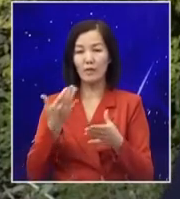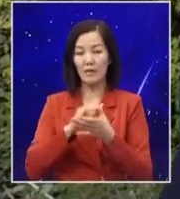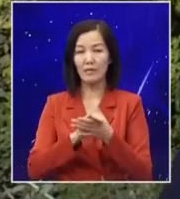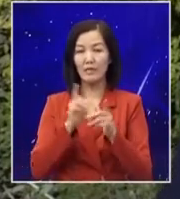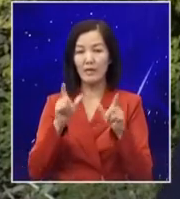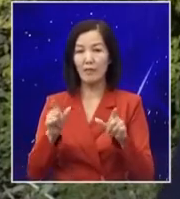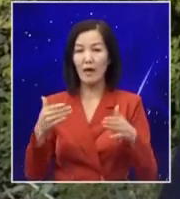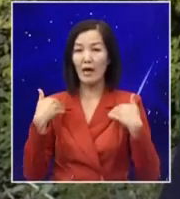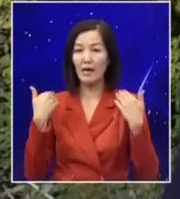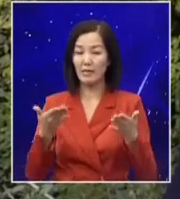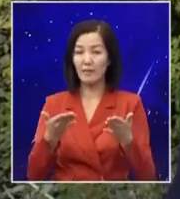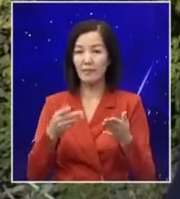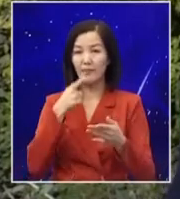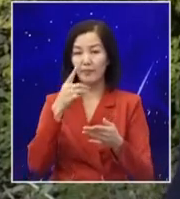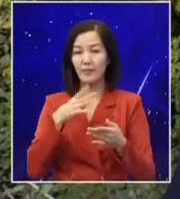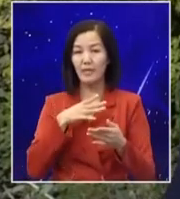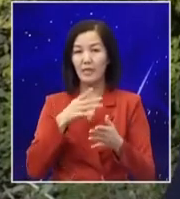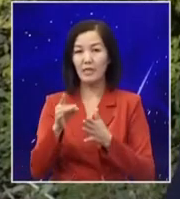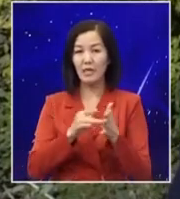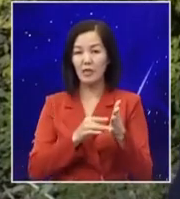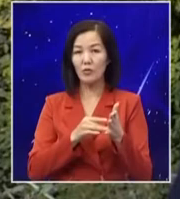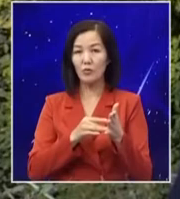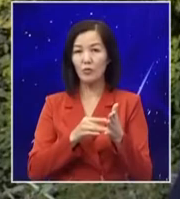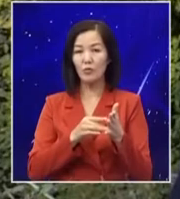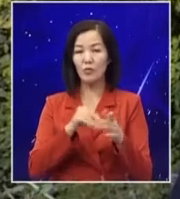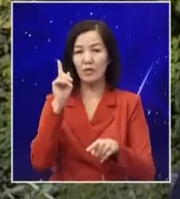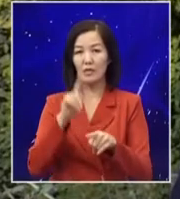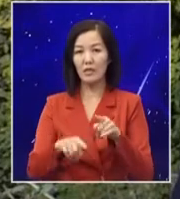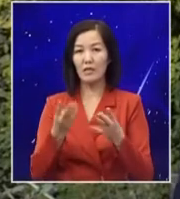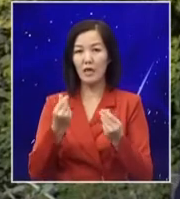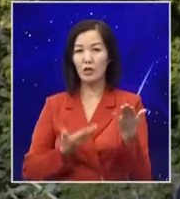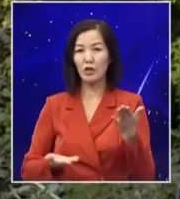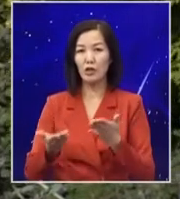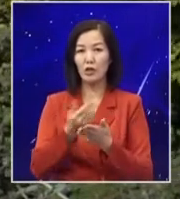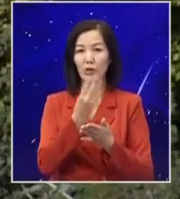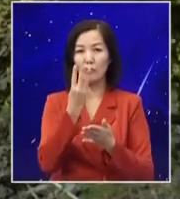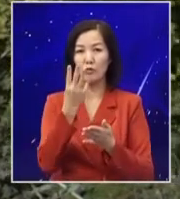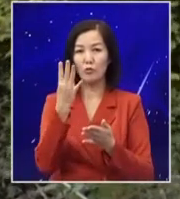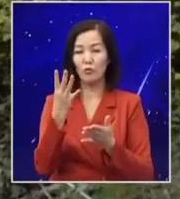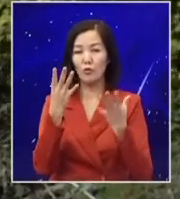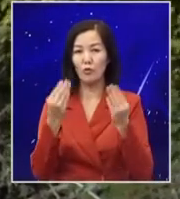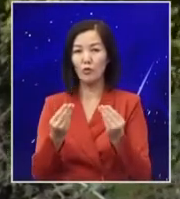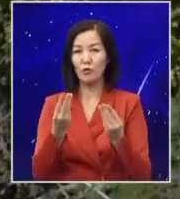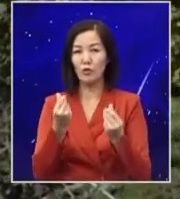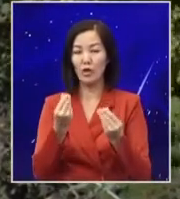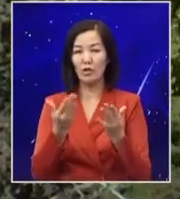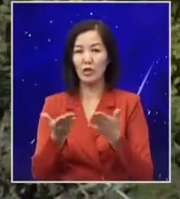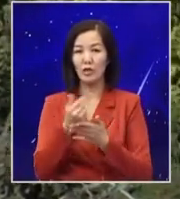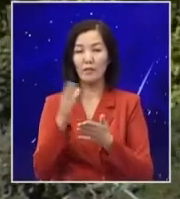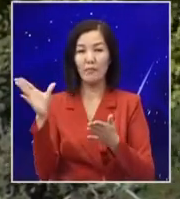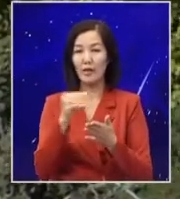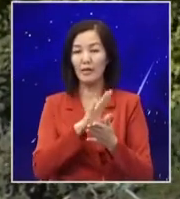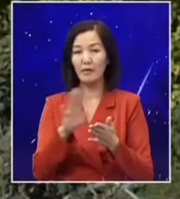арасында осындай жаңағы ой тастап едім. Шыны керек 3-4 күн ішінде осы қомақты ақша жиналды, бірақ енді оның барлығы